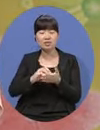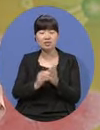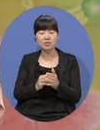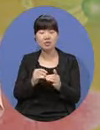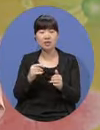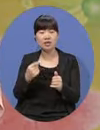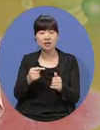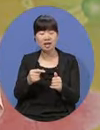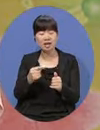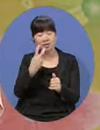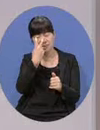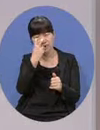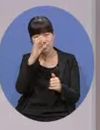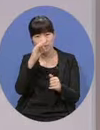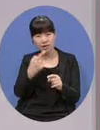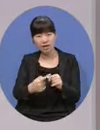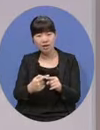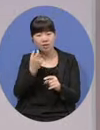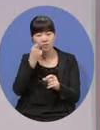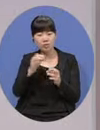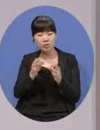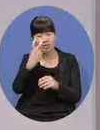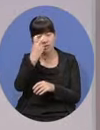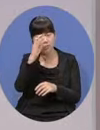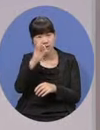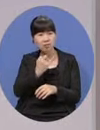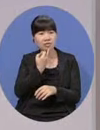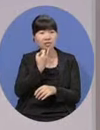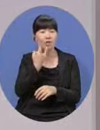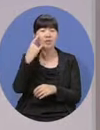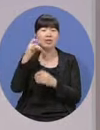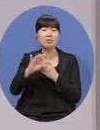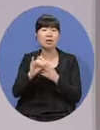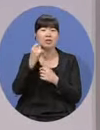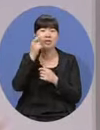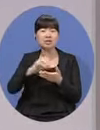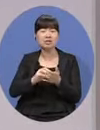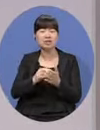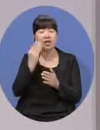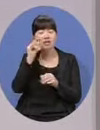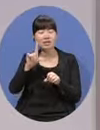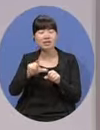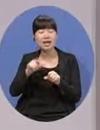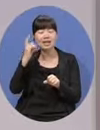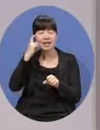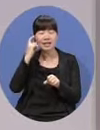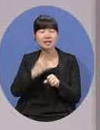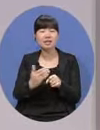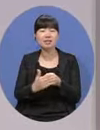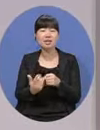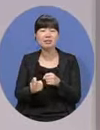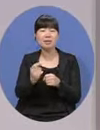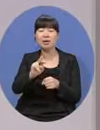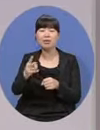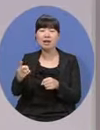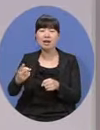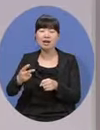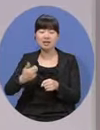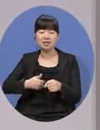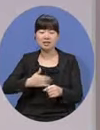가르 지켜보다가 6개월이나 지켜봐도 괜찮아요네 왜냐면 6개월 정도 아이가 적 기간을 생각해야 되기 때문에 금방금방 바꾸는 거 아이